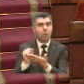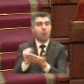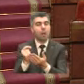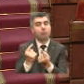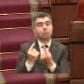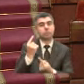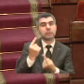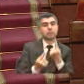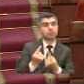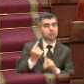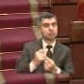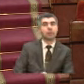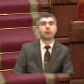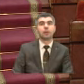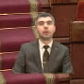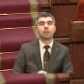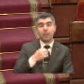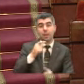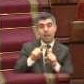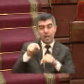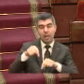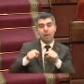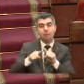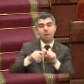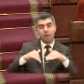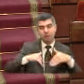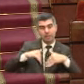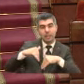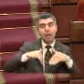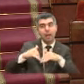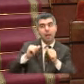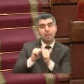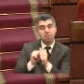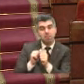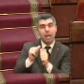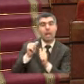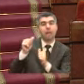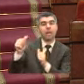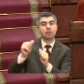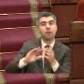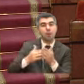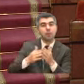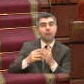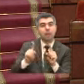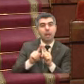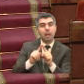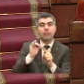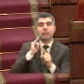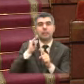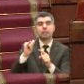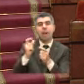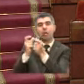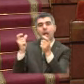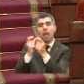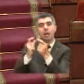إكراهات المنافسة التي تعرفها المسارات الطويلة والخطوط المربحة. ثم كذلك لابد من بذل المجهود من أجل تأهيل